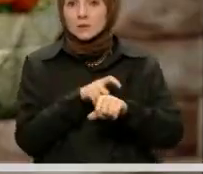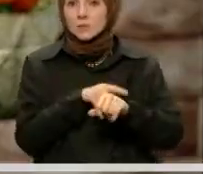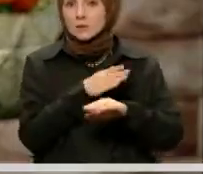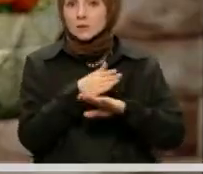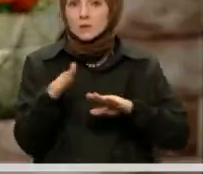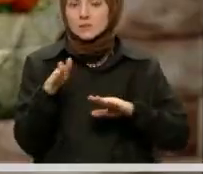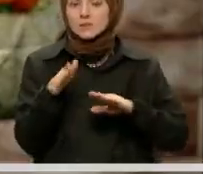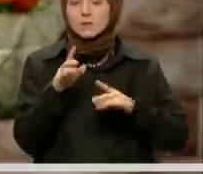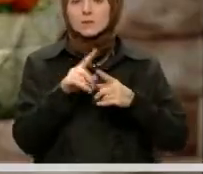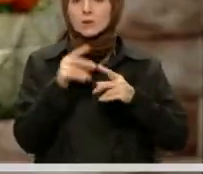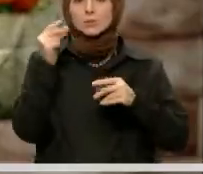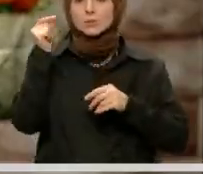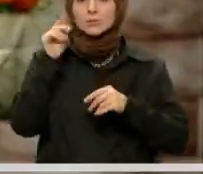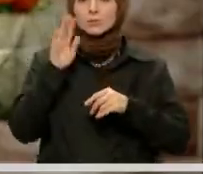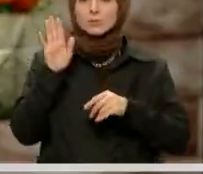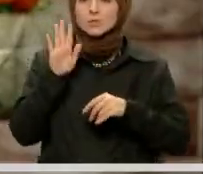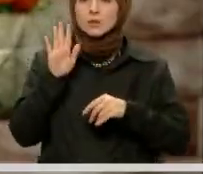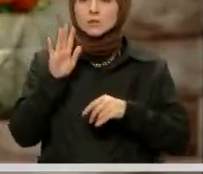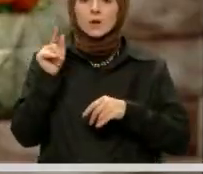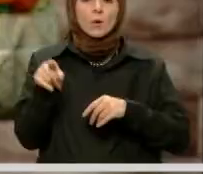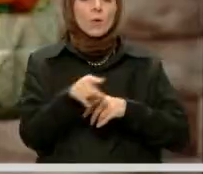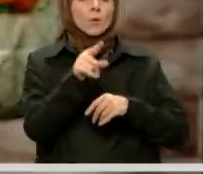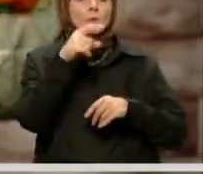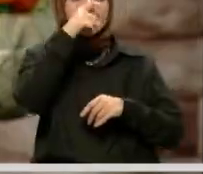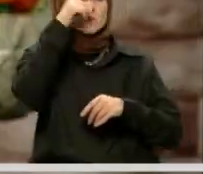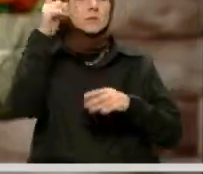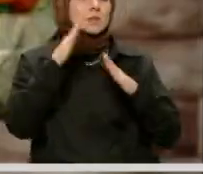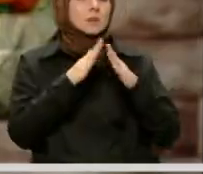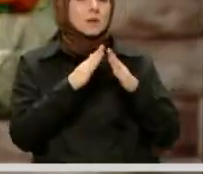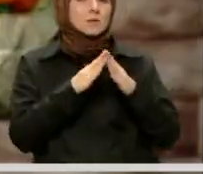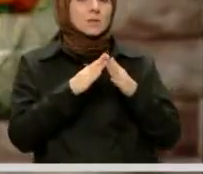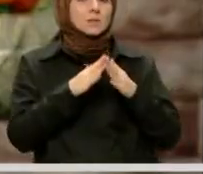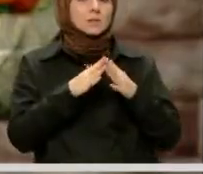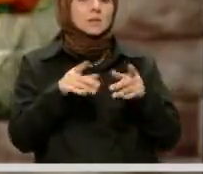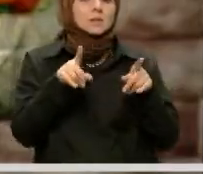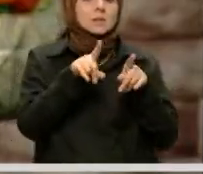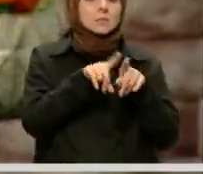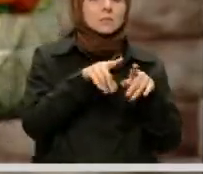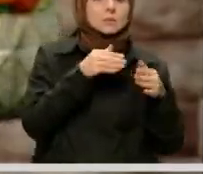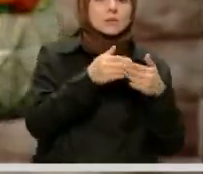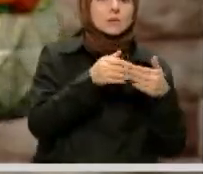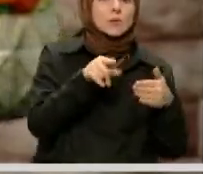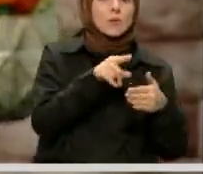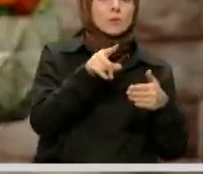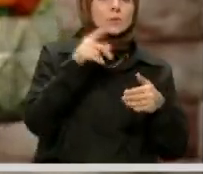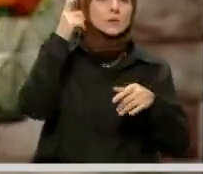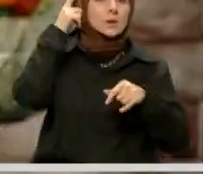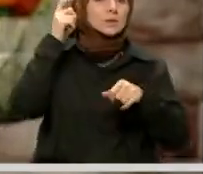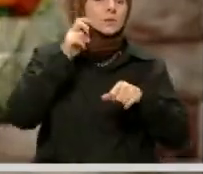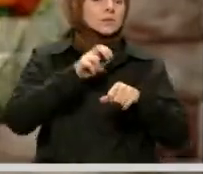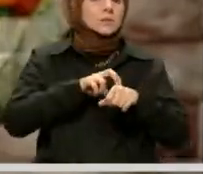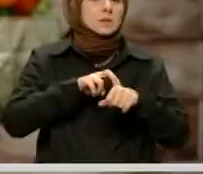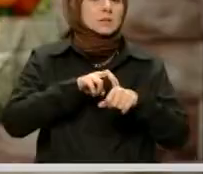unutabiliyoruz. Unutmayacağız. Onlar sıcak evlerine kavuşuncaya kadar onları hatırımızdan çıkarmayacağız. İşte Ramazan'da bir fırsat